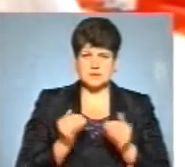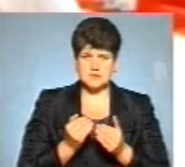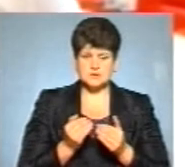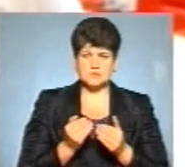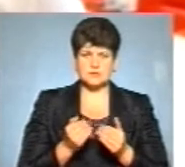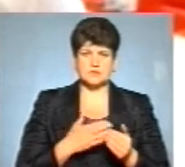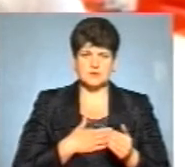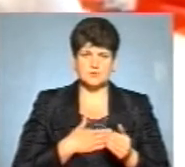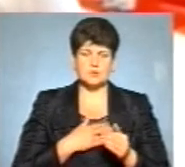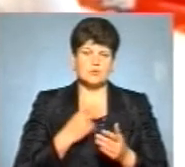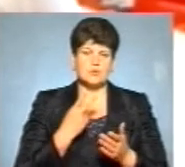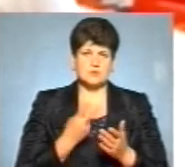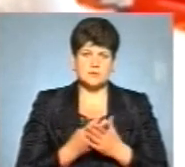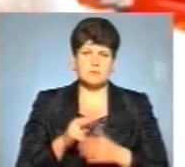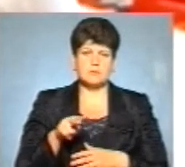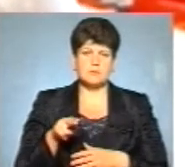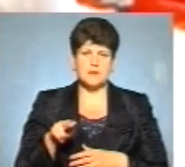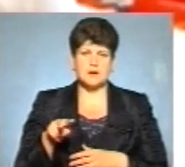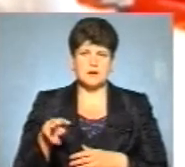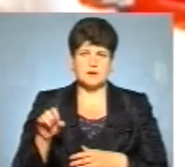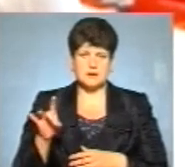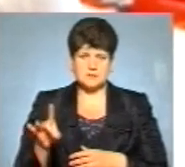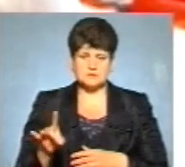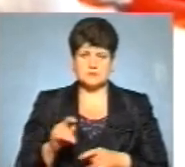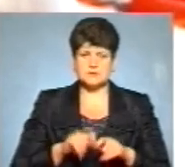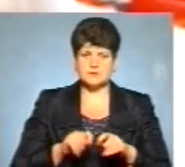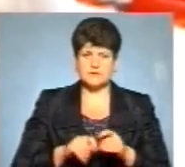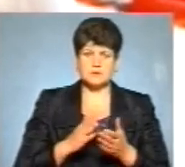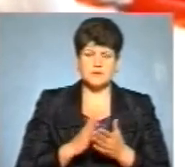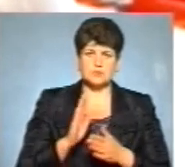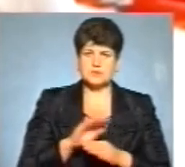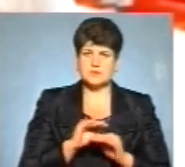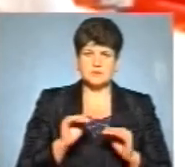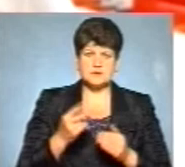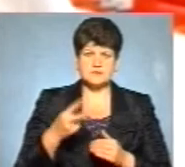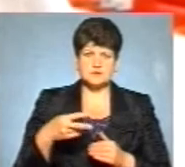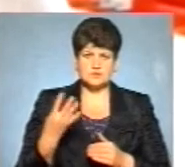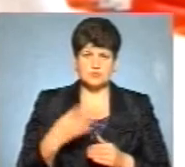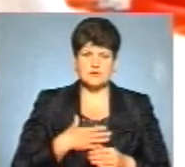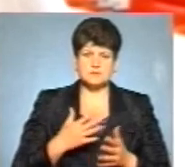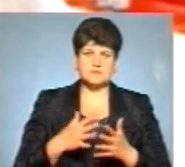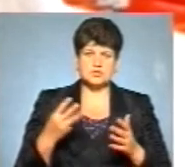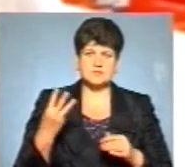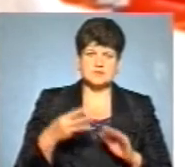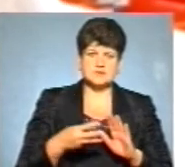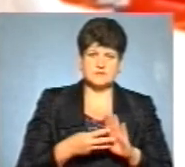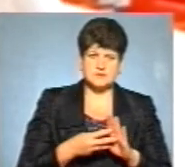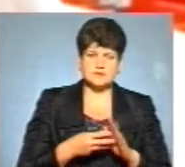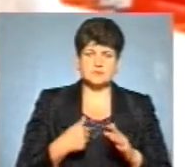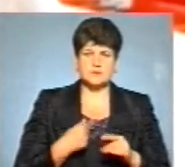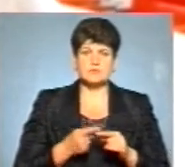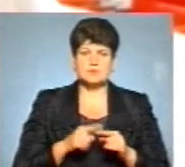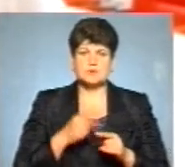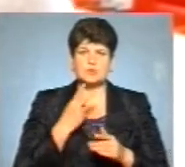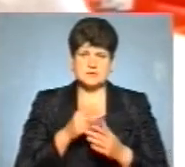нам показника. ПЛР-тестування повинно бути не менше 24, у нас більше 38, тобто ми по цих